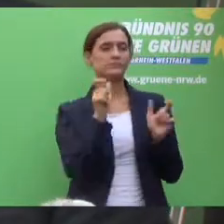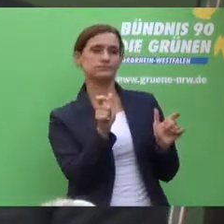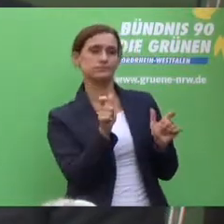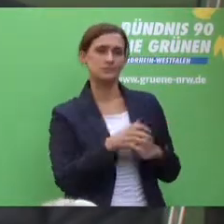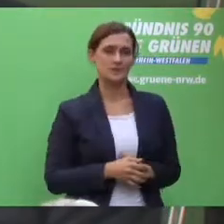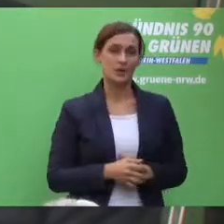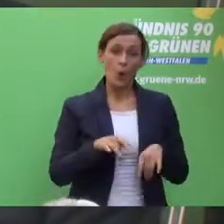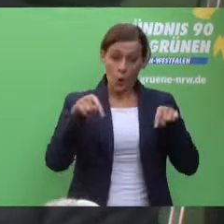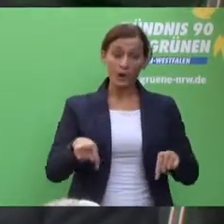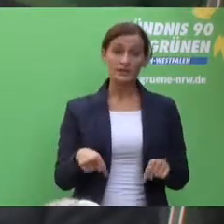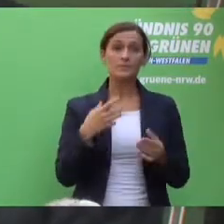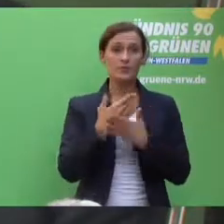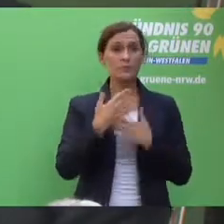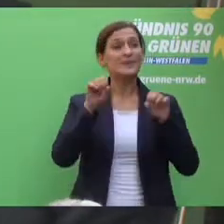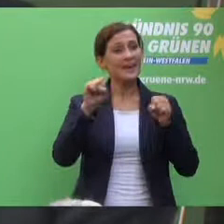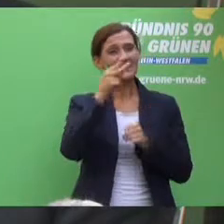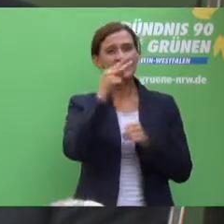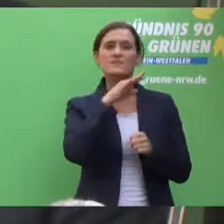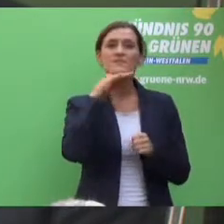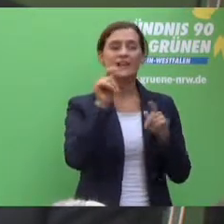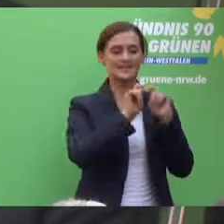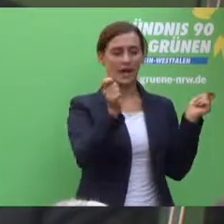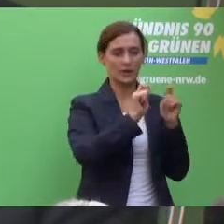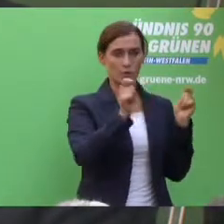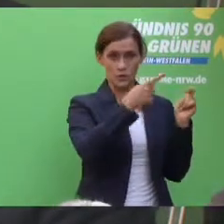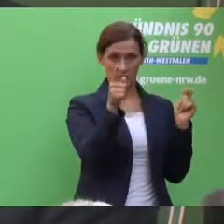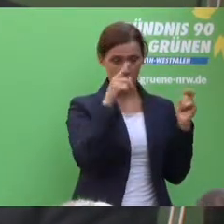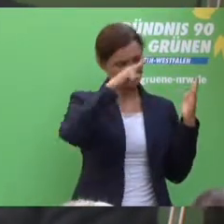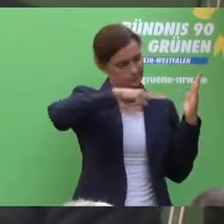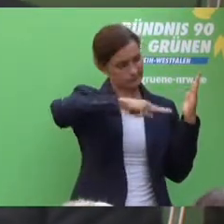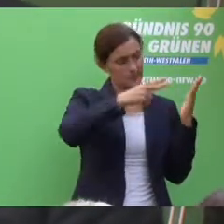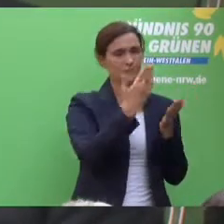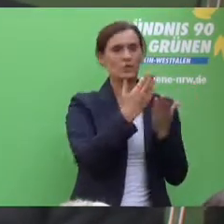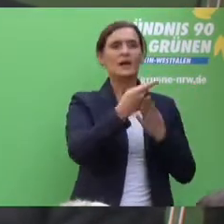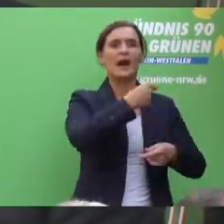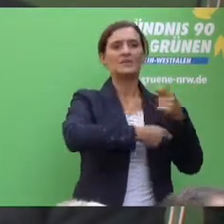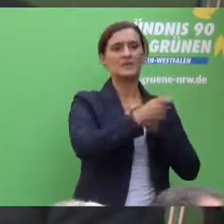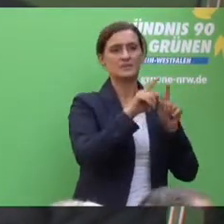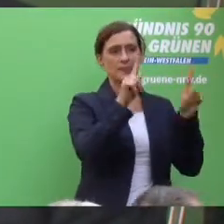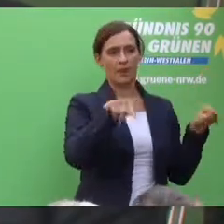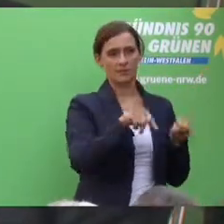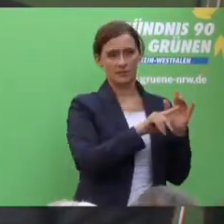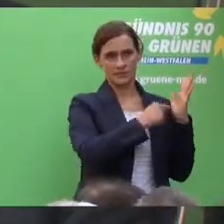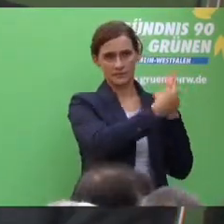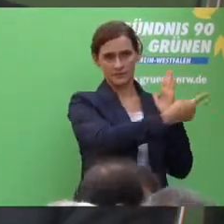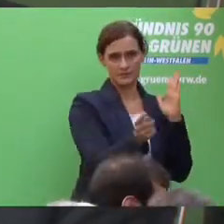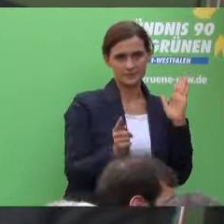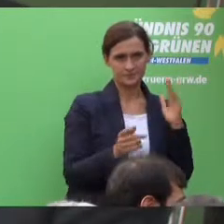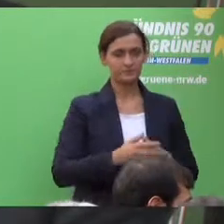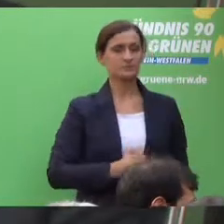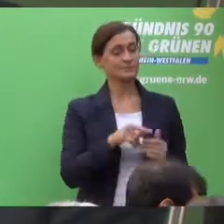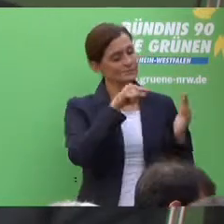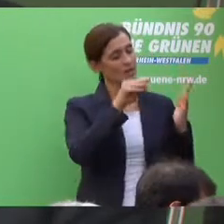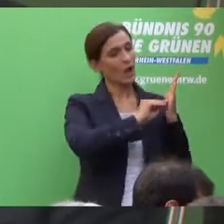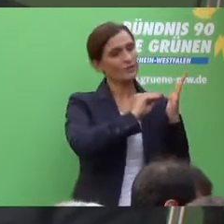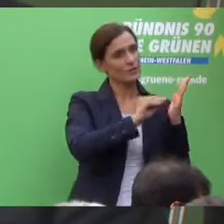übrigens in vielen Zeitungen nachlesen, Handelsblatt und Ähnlichem. Da steht drinne, was